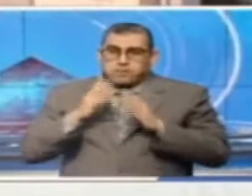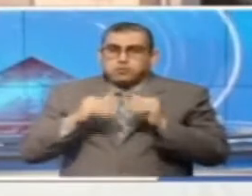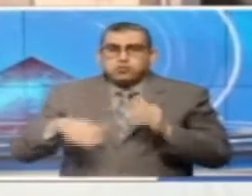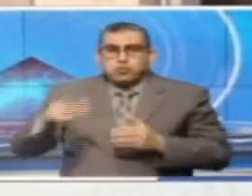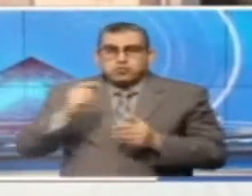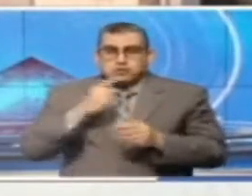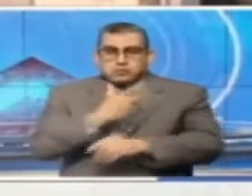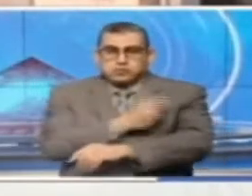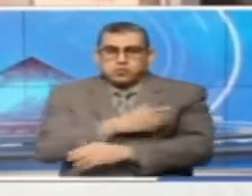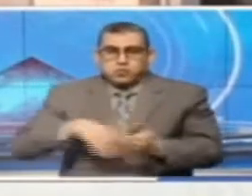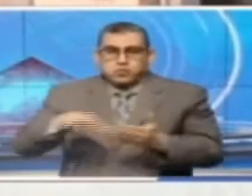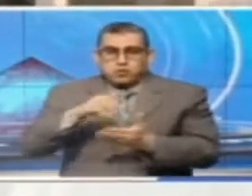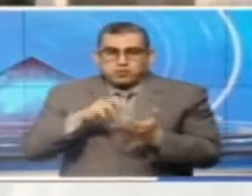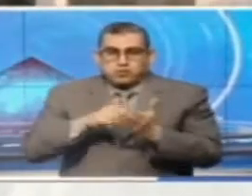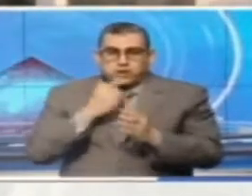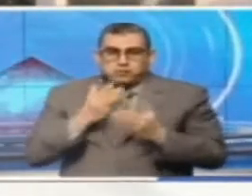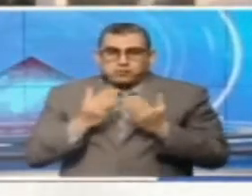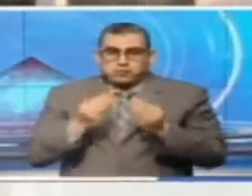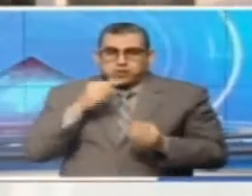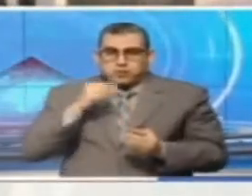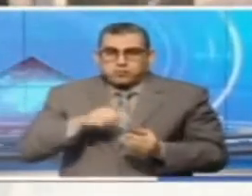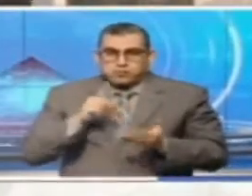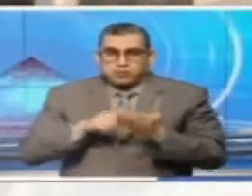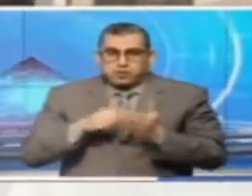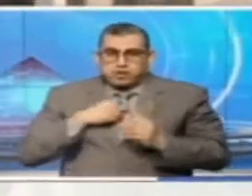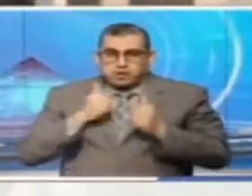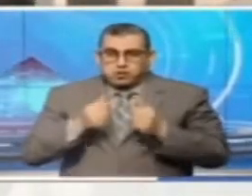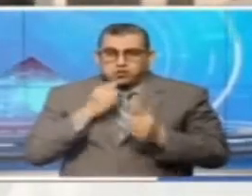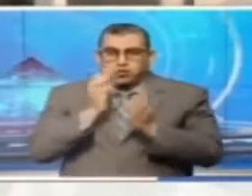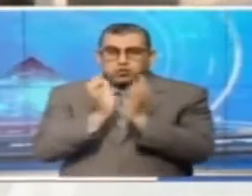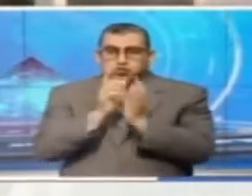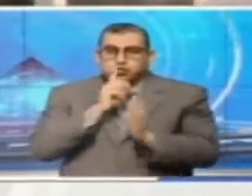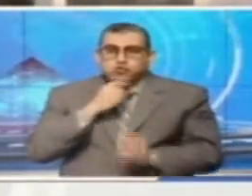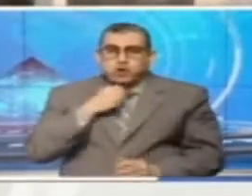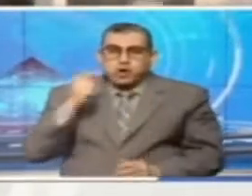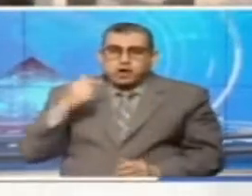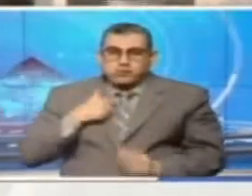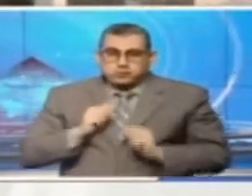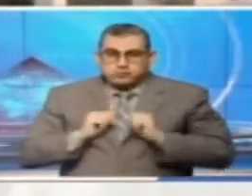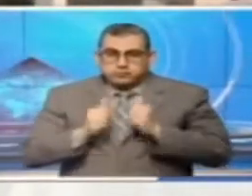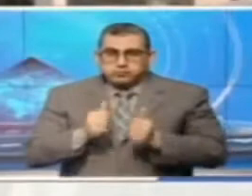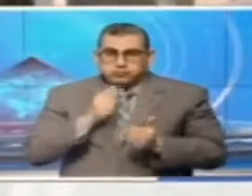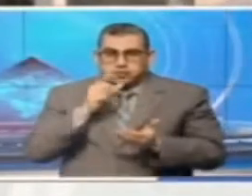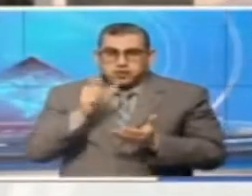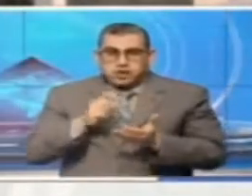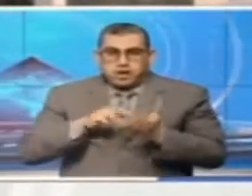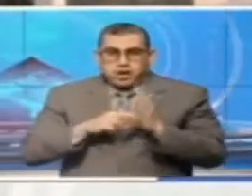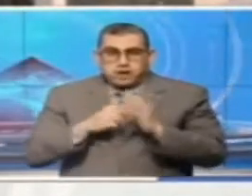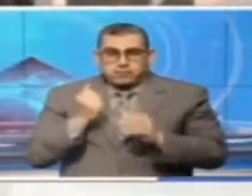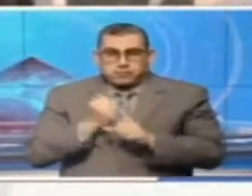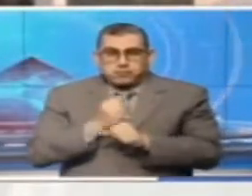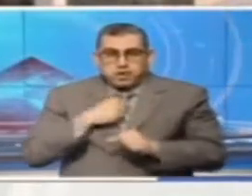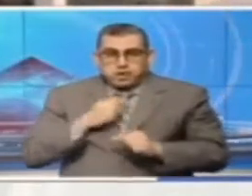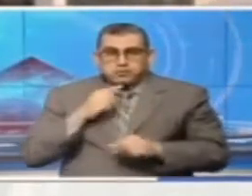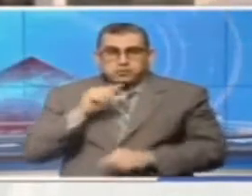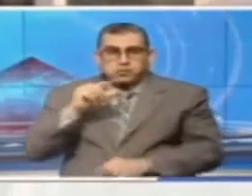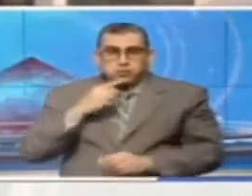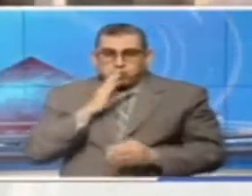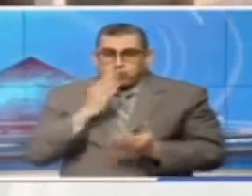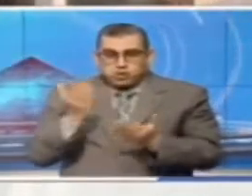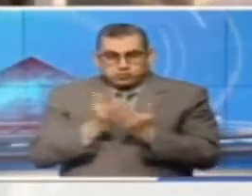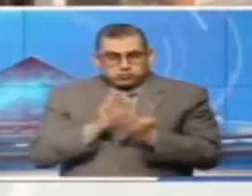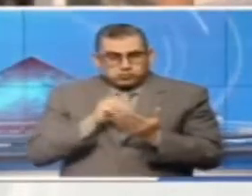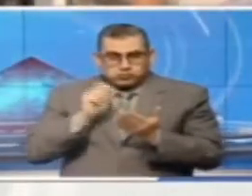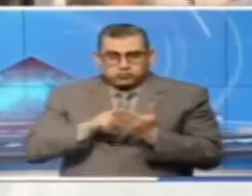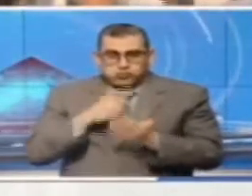شاء الله ما فيش حاجة هتحصل بإذن الله يعني. أنا جيت من سوهاج عشان أخذ التلقيح اللي هو بتاع الكلام بتاع السفر، وجيت خدوا مننا الورق وكل